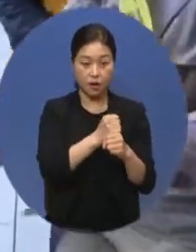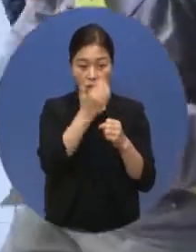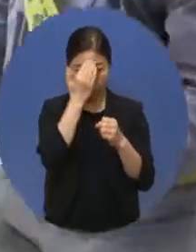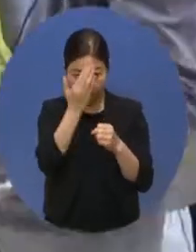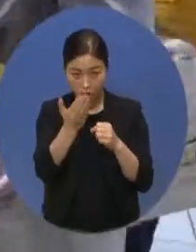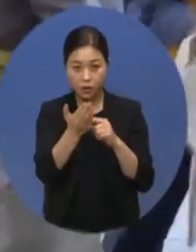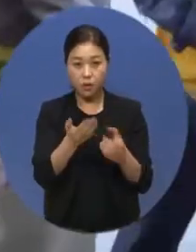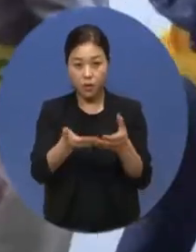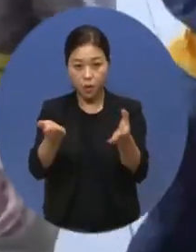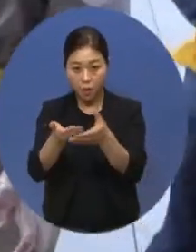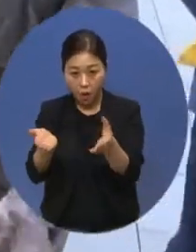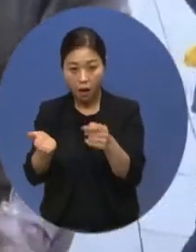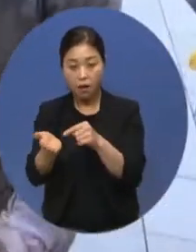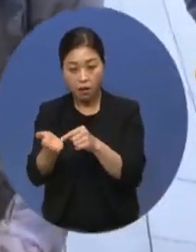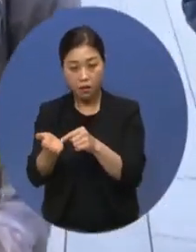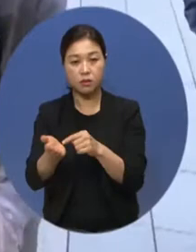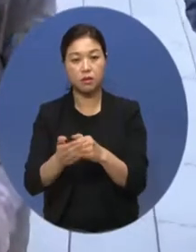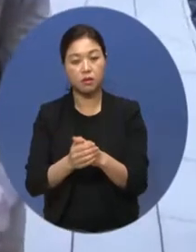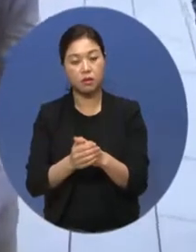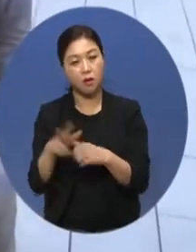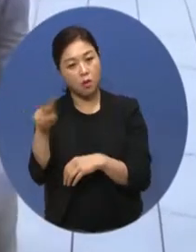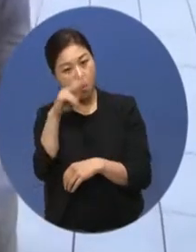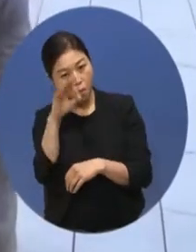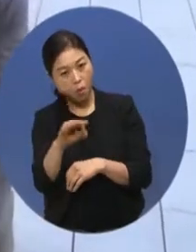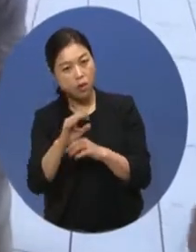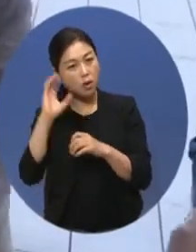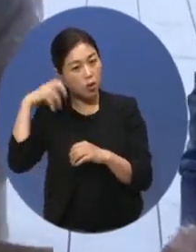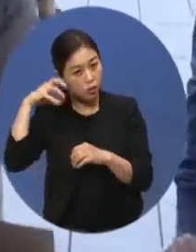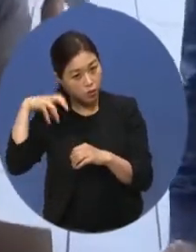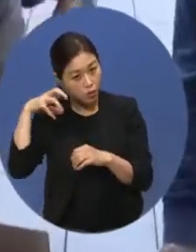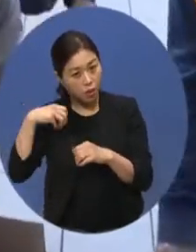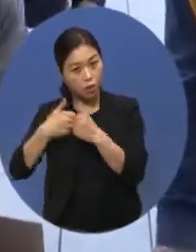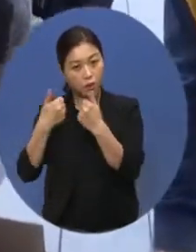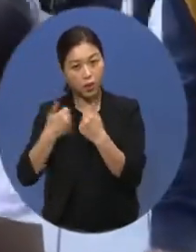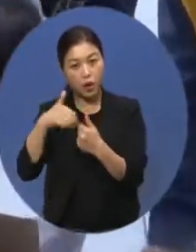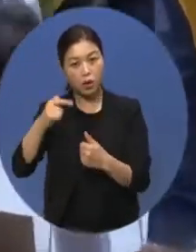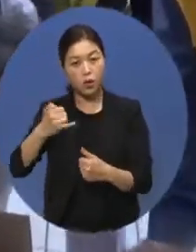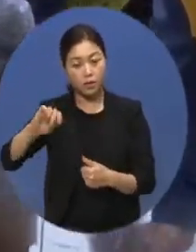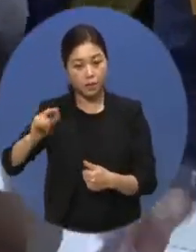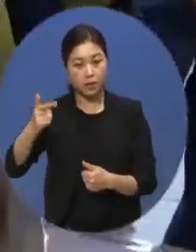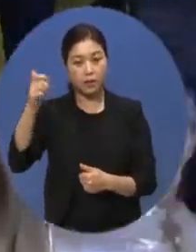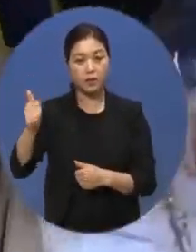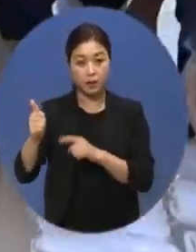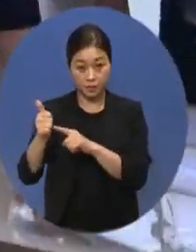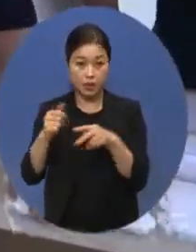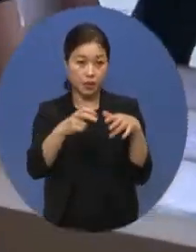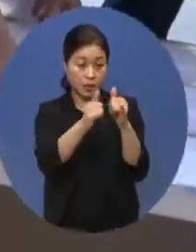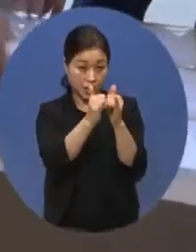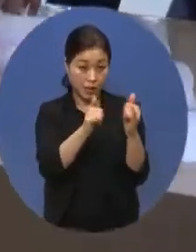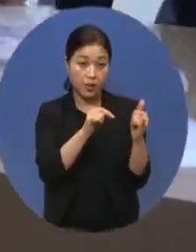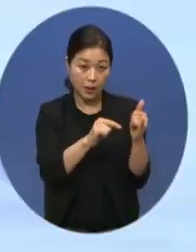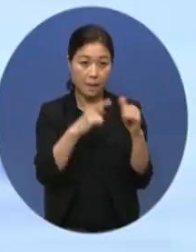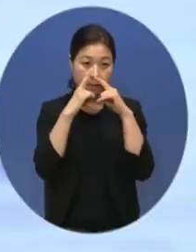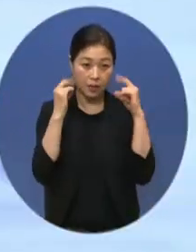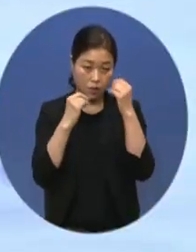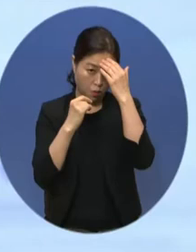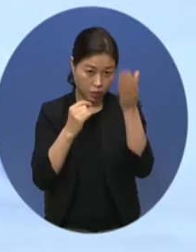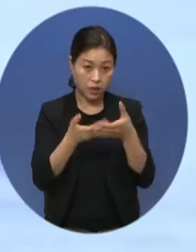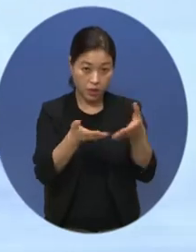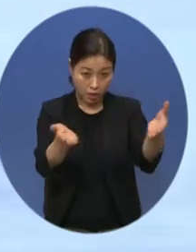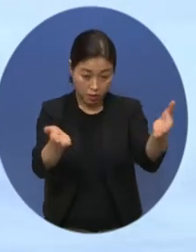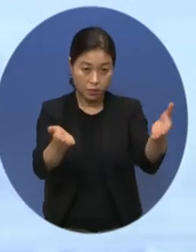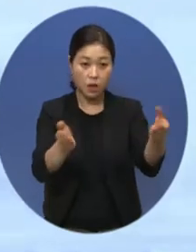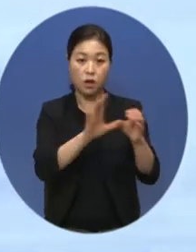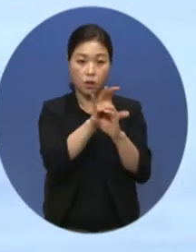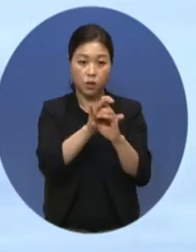나눔 행사를 지켜본 영등포구의 고기판 의장은 장애인들이 뜻깊은 마스크 무료 나눔이